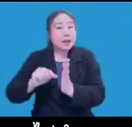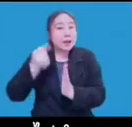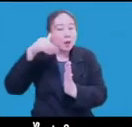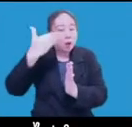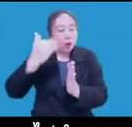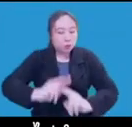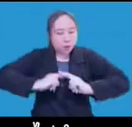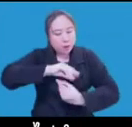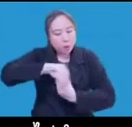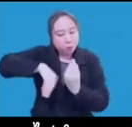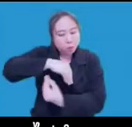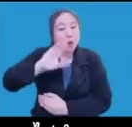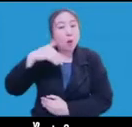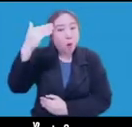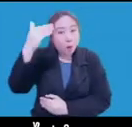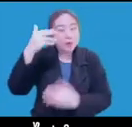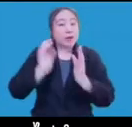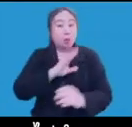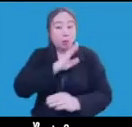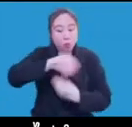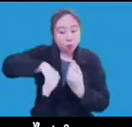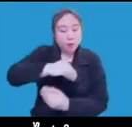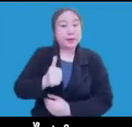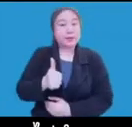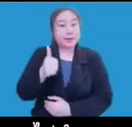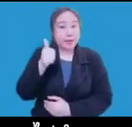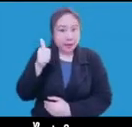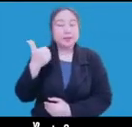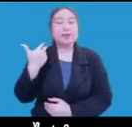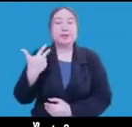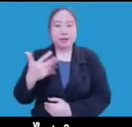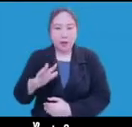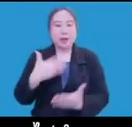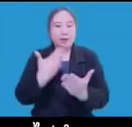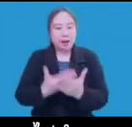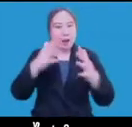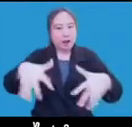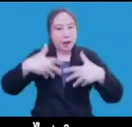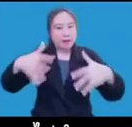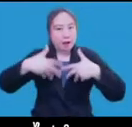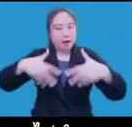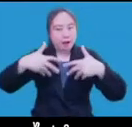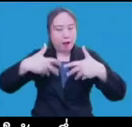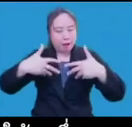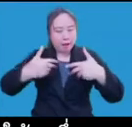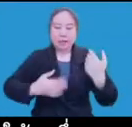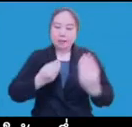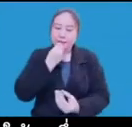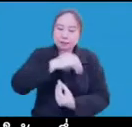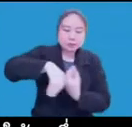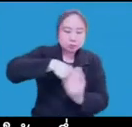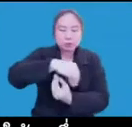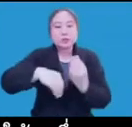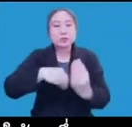ให้เขาอยู่ได้ด้วยตนเองเมื่ออยู่ได้แล้วเขาก็จะต้องมีรายได้สำหรับที่จะดำรงชีพอย่